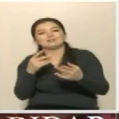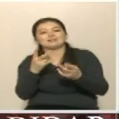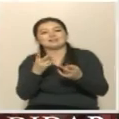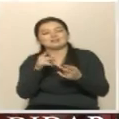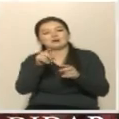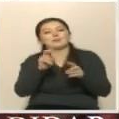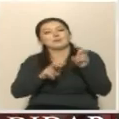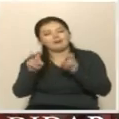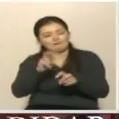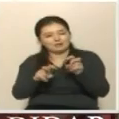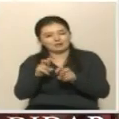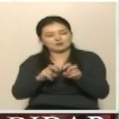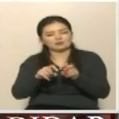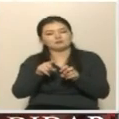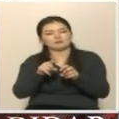услугами